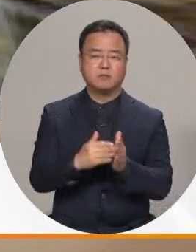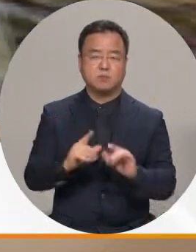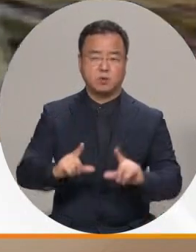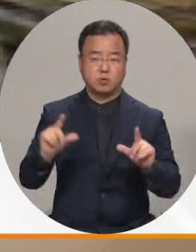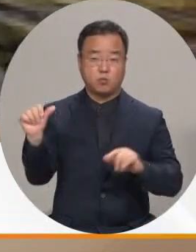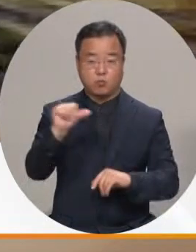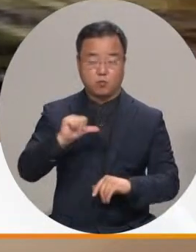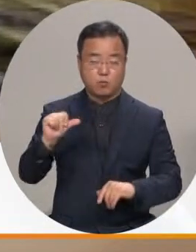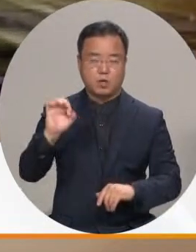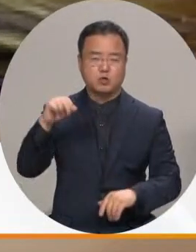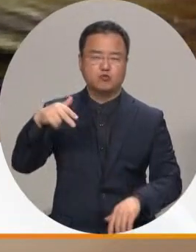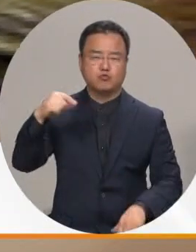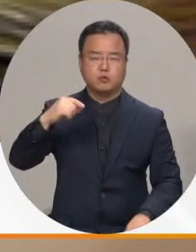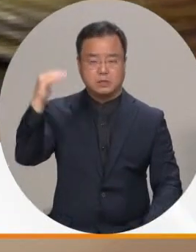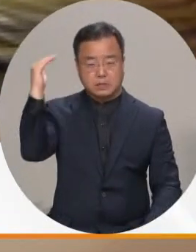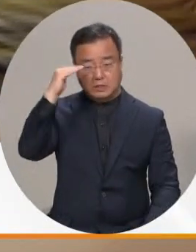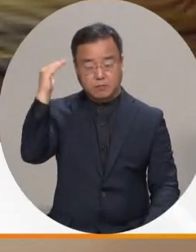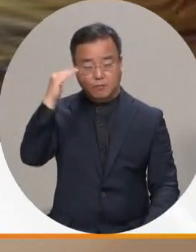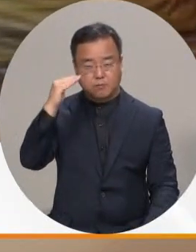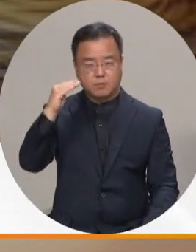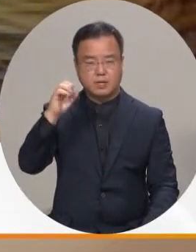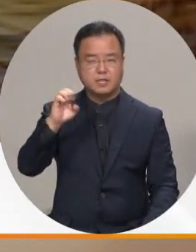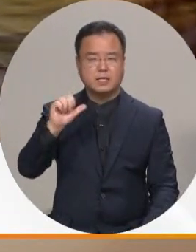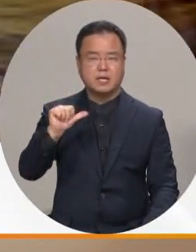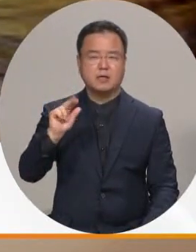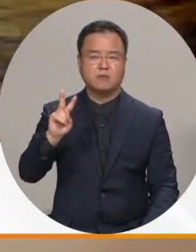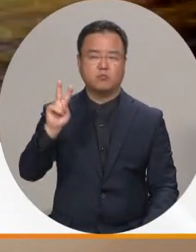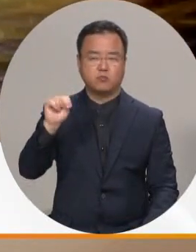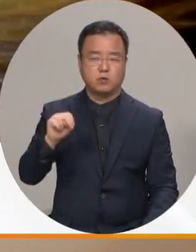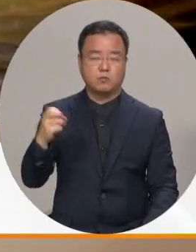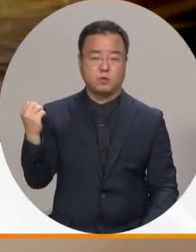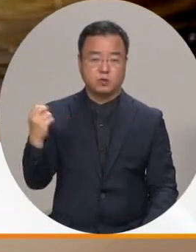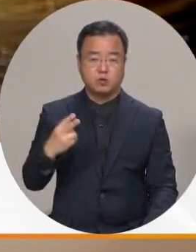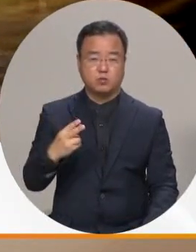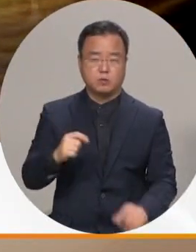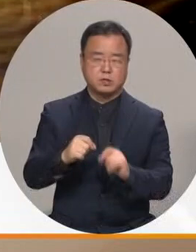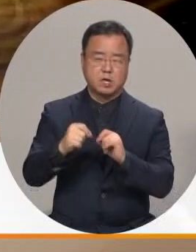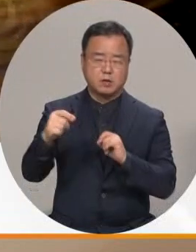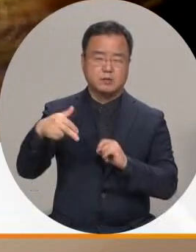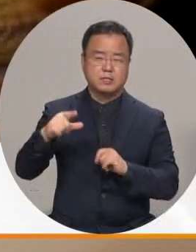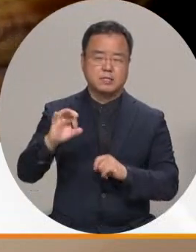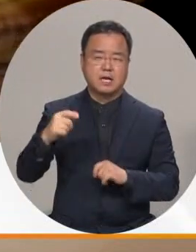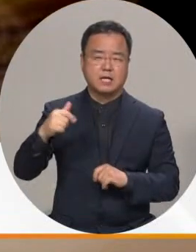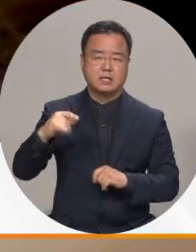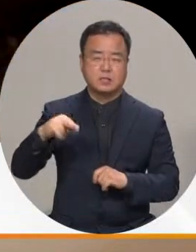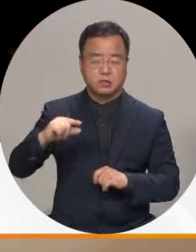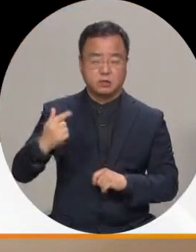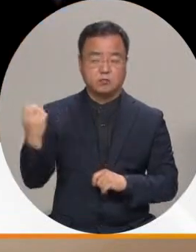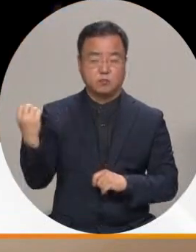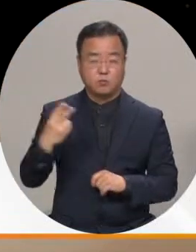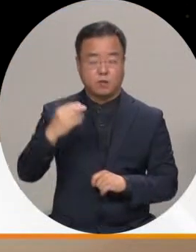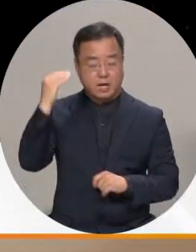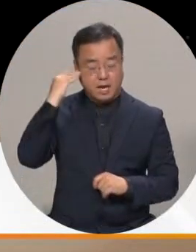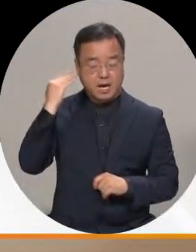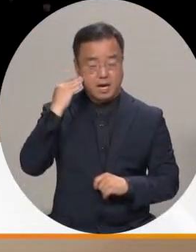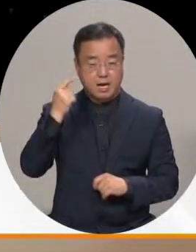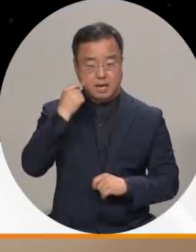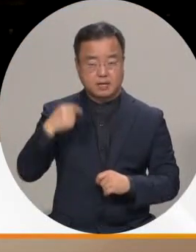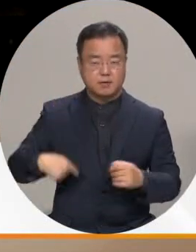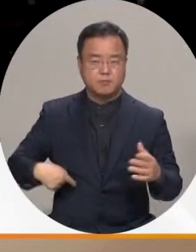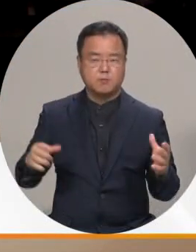우주 전파 관측망 e avn 초장기선 어레이 vlba 그리고 한일공동 우주전파 관측 관측망